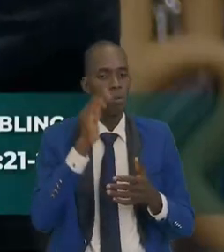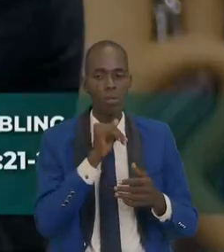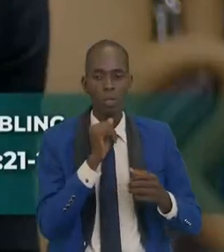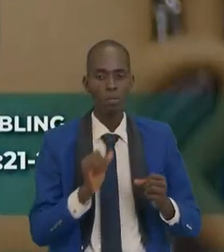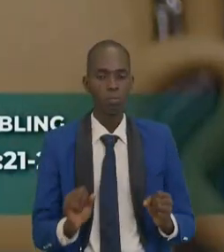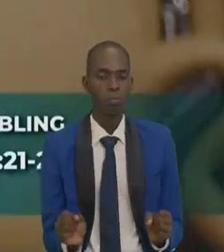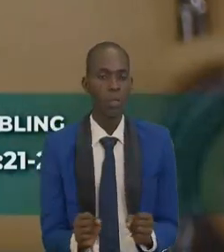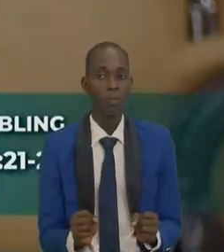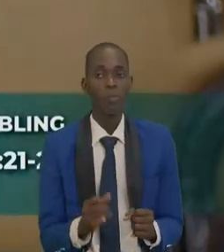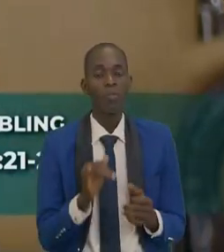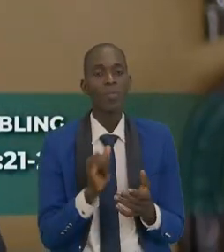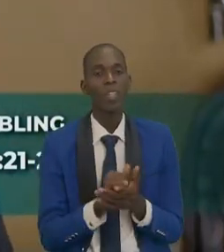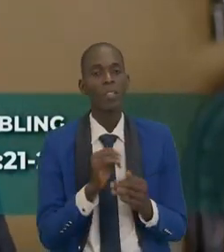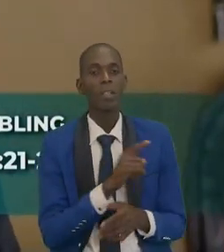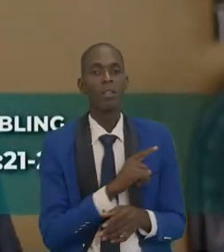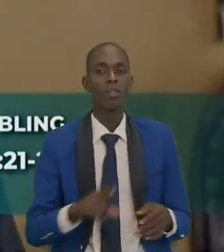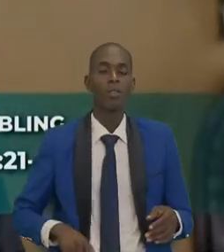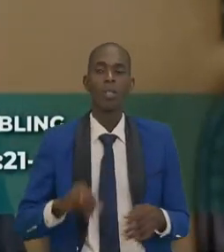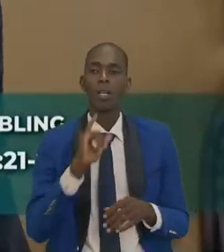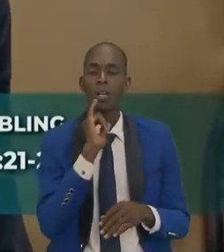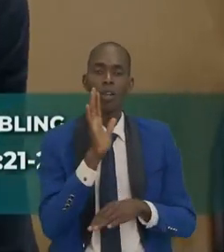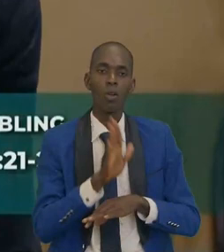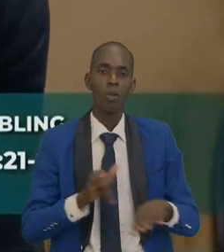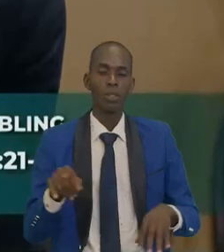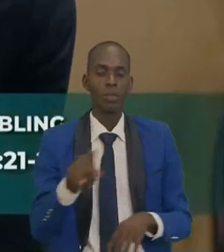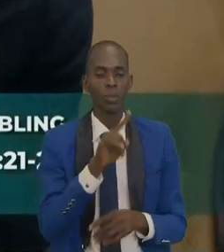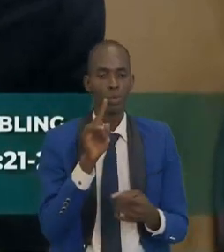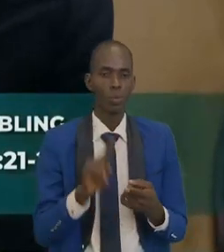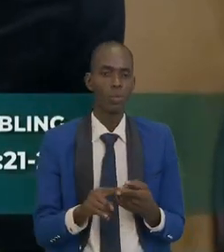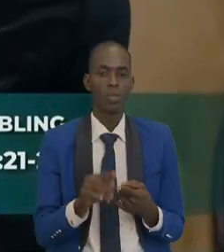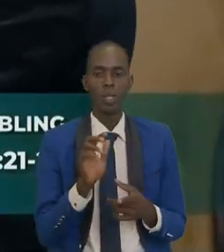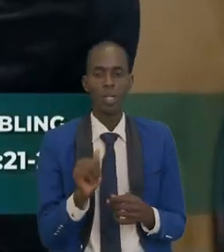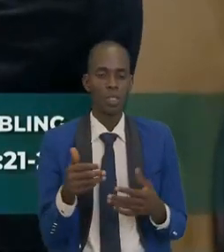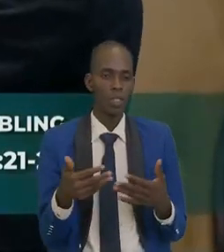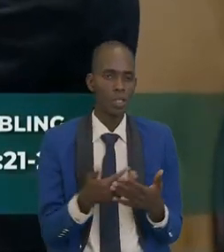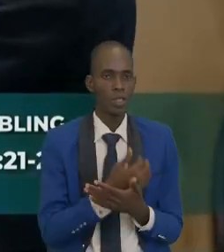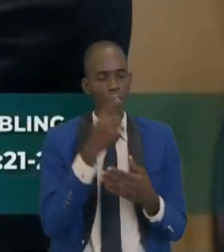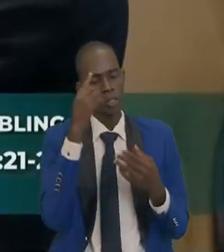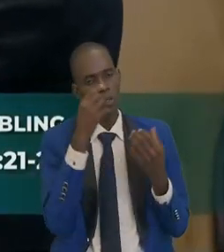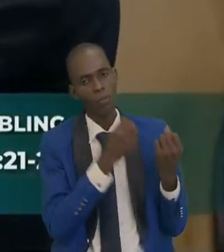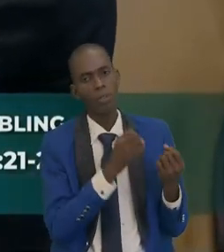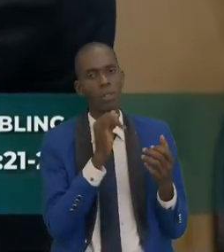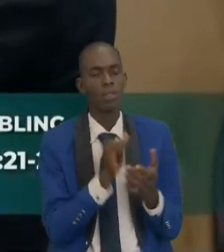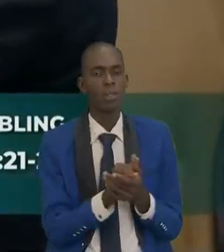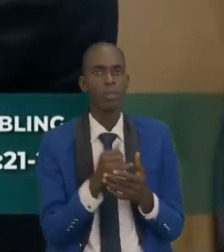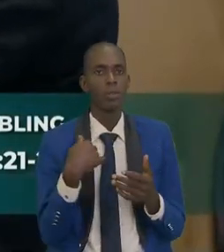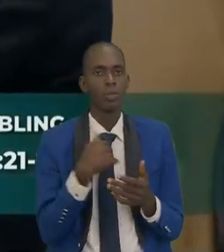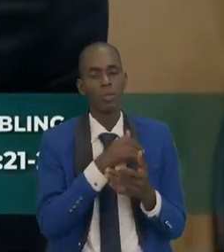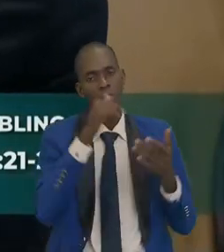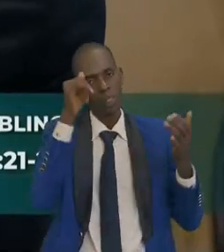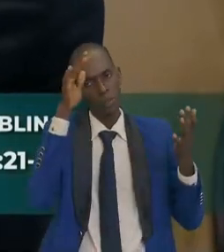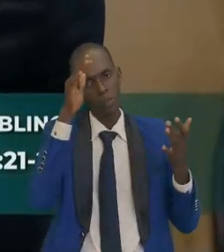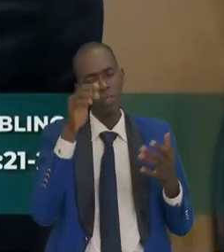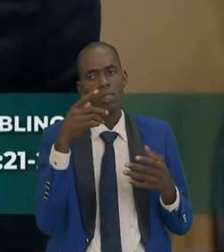pas, et Dieu t'appelle à cette foi, une nouvelle foi qui va espérer.